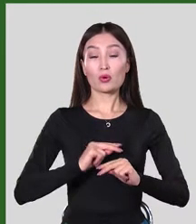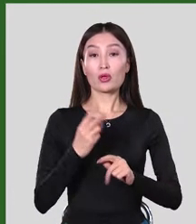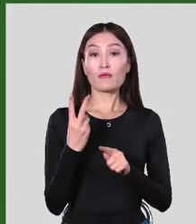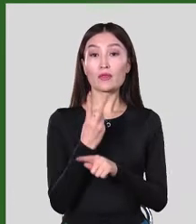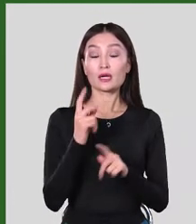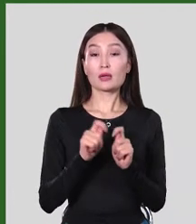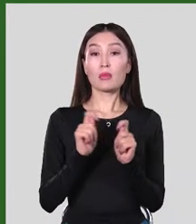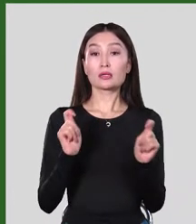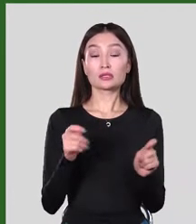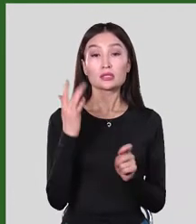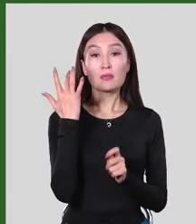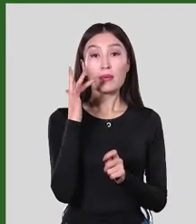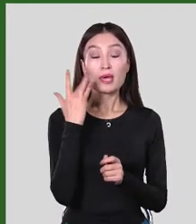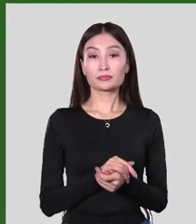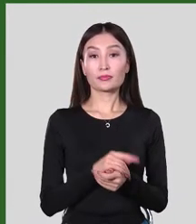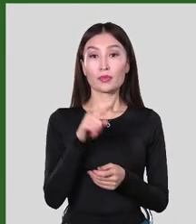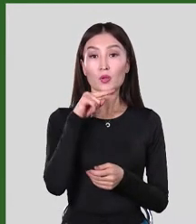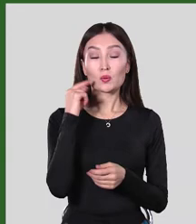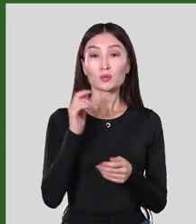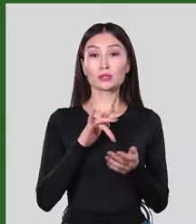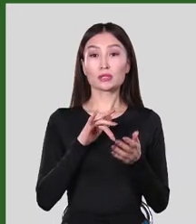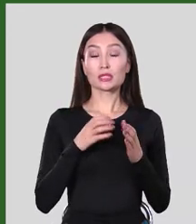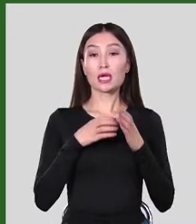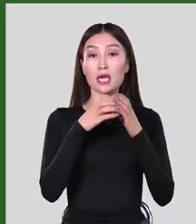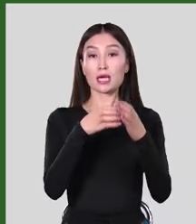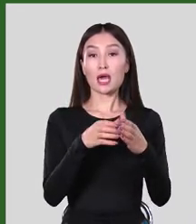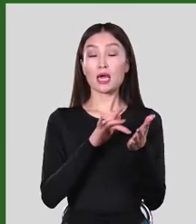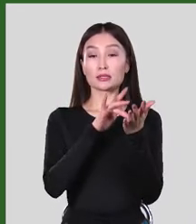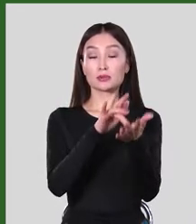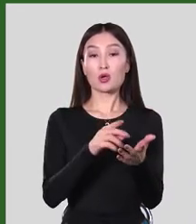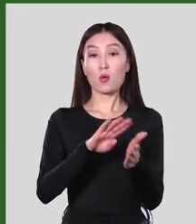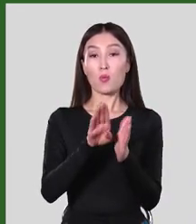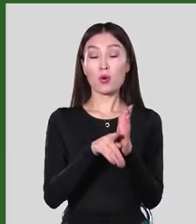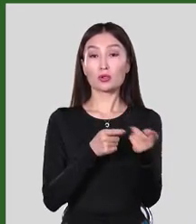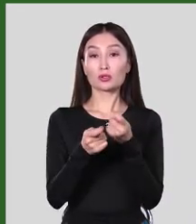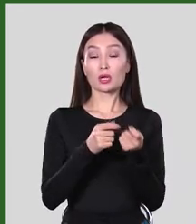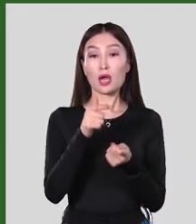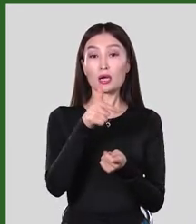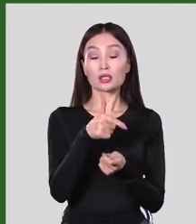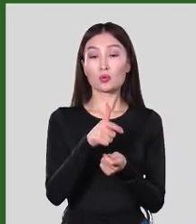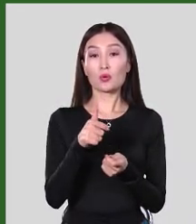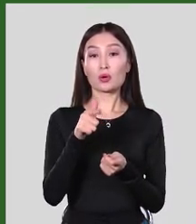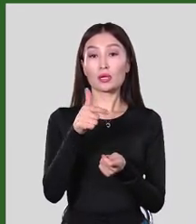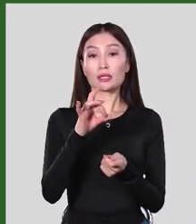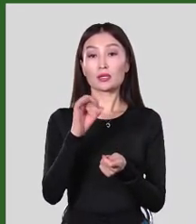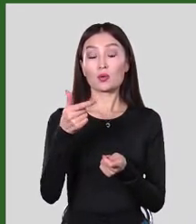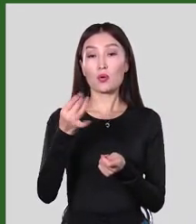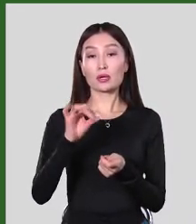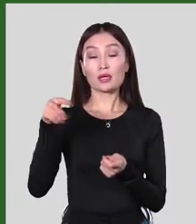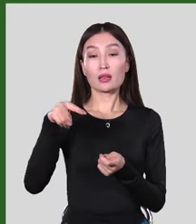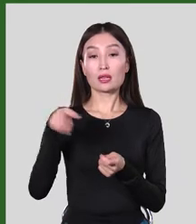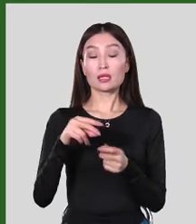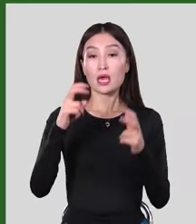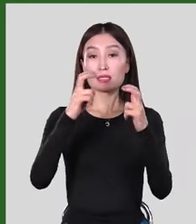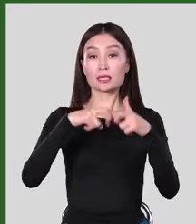вторым открытием Америки. Русская экспедиция под руководством Григория Ландсдорфа исследовала внутренние